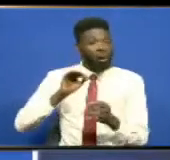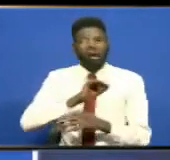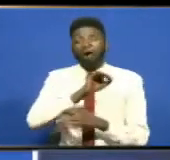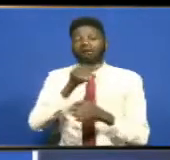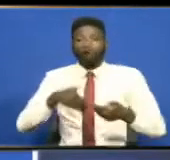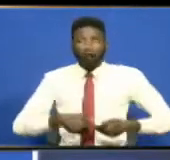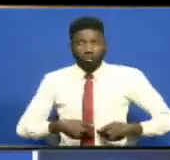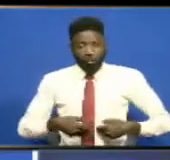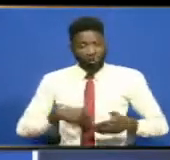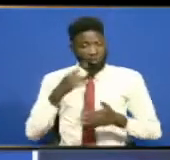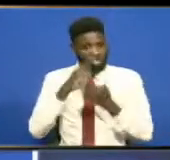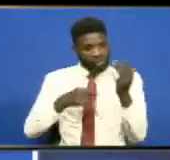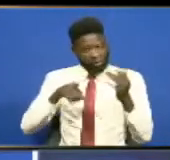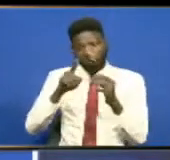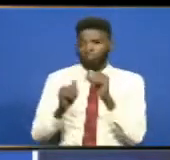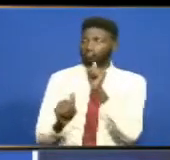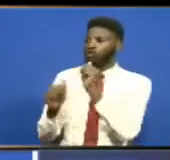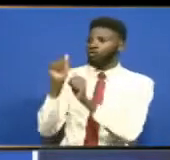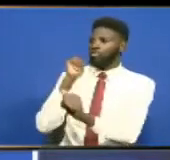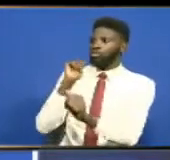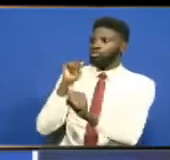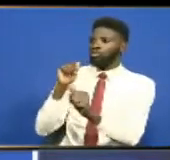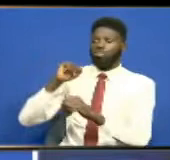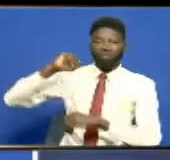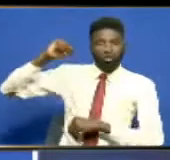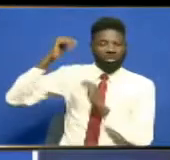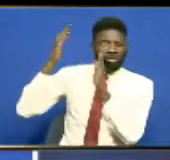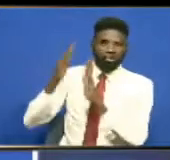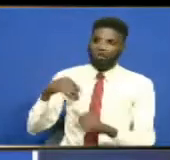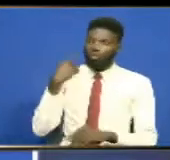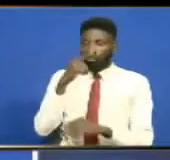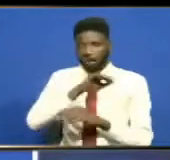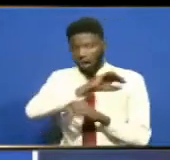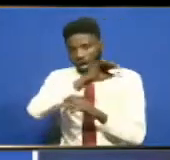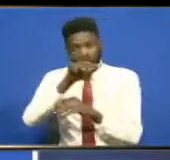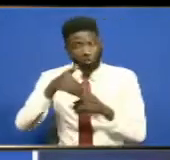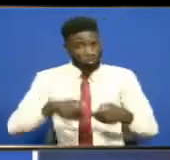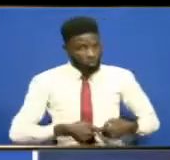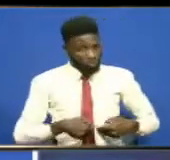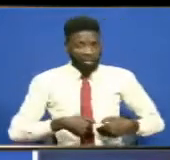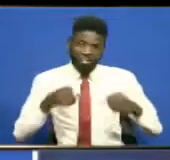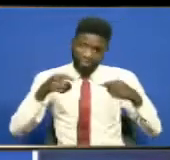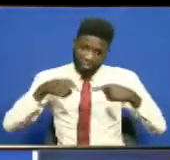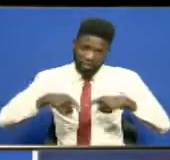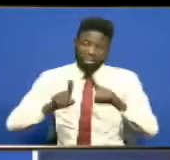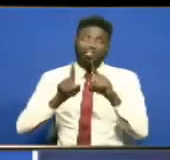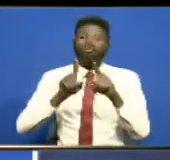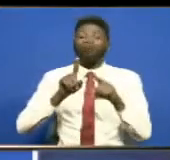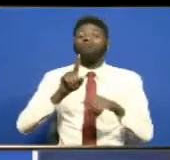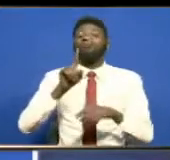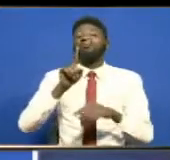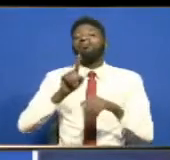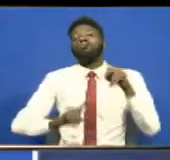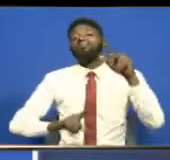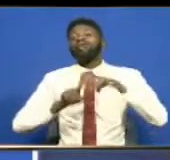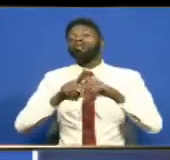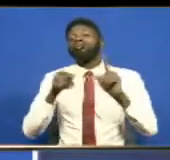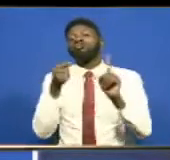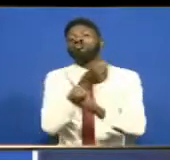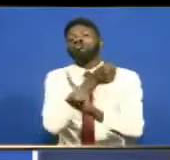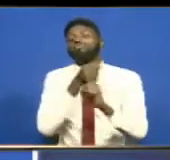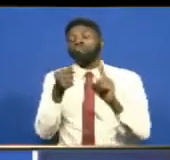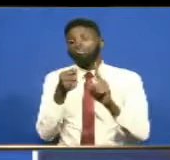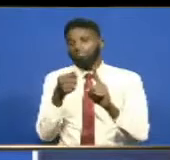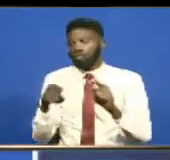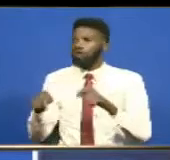kupinga wanasiasa ambao wanasema kwamba wanawaambia vijana kwamba wakuwe wanasababisha ghasia hapa na pale.